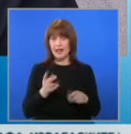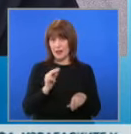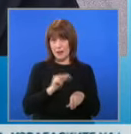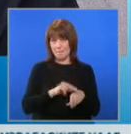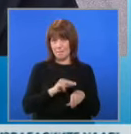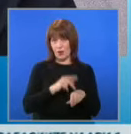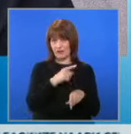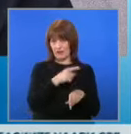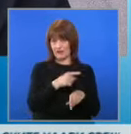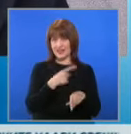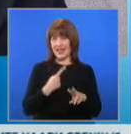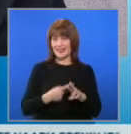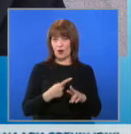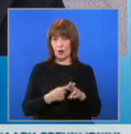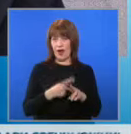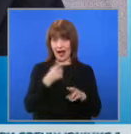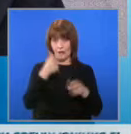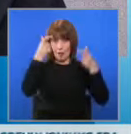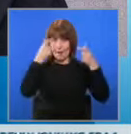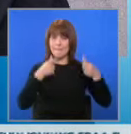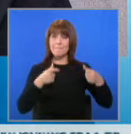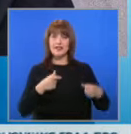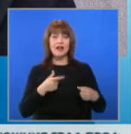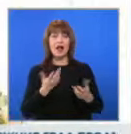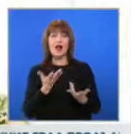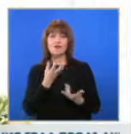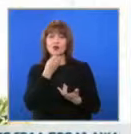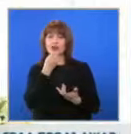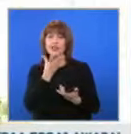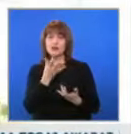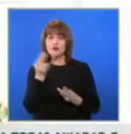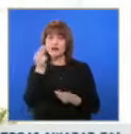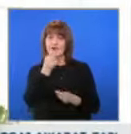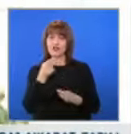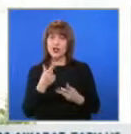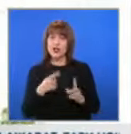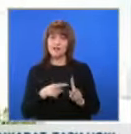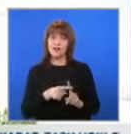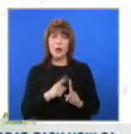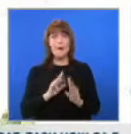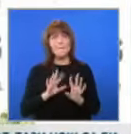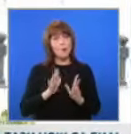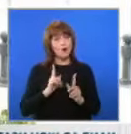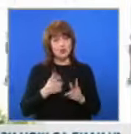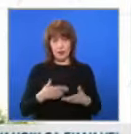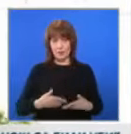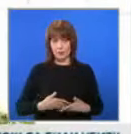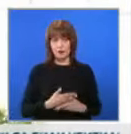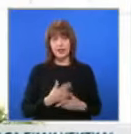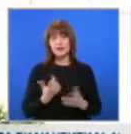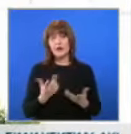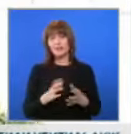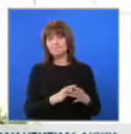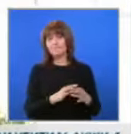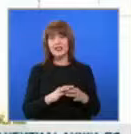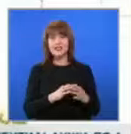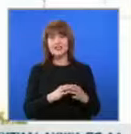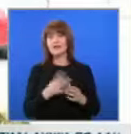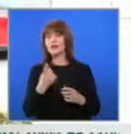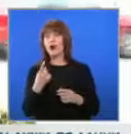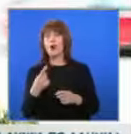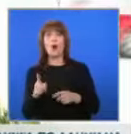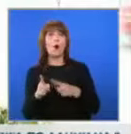Пловдивският митрополит Николай стане български патриарх, църквата какво ли ще се случи с нея? Можеше да бъде подходящ, но зависи и от другите,